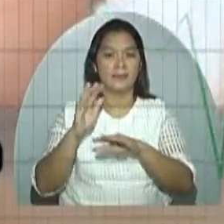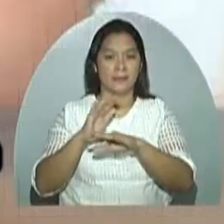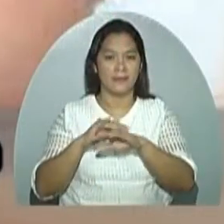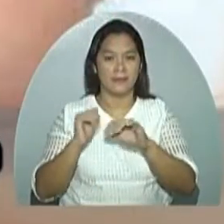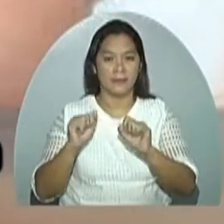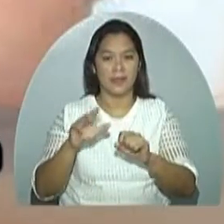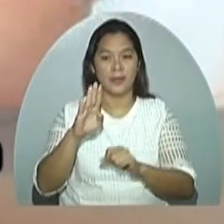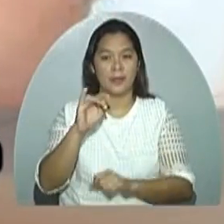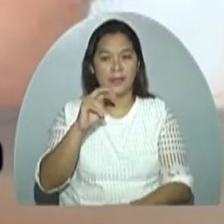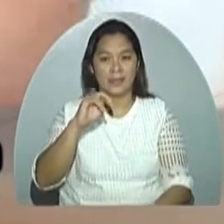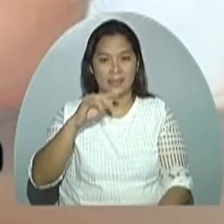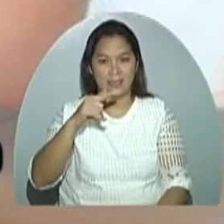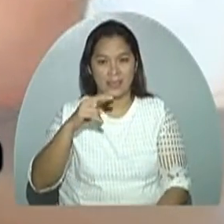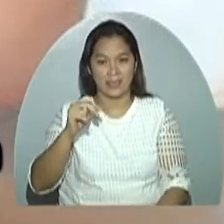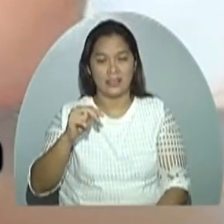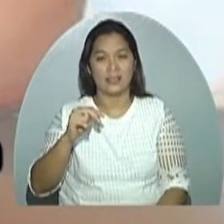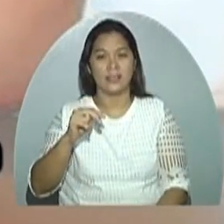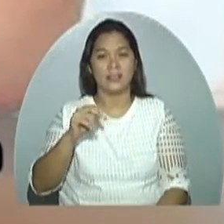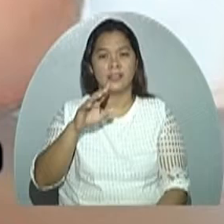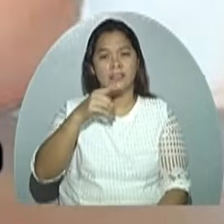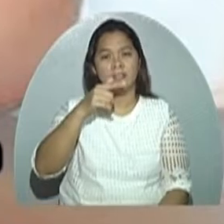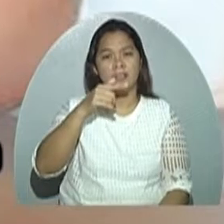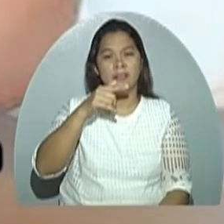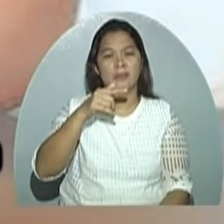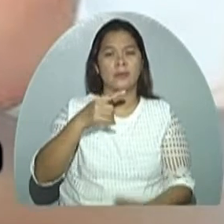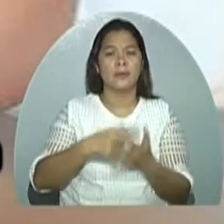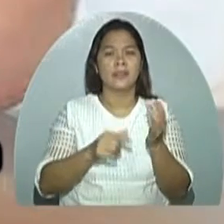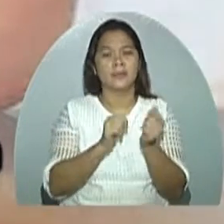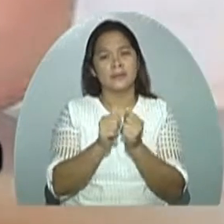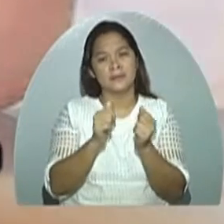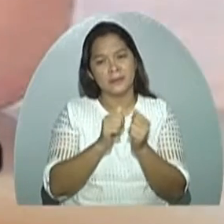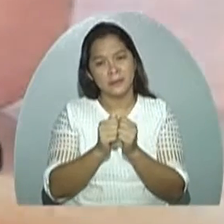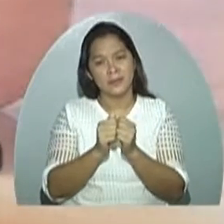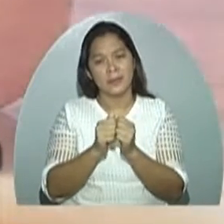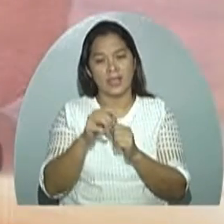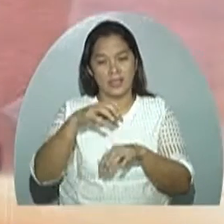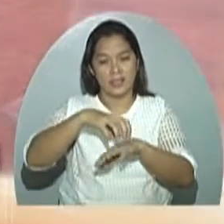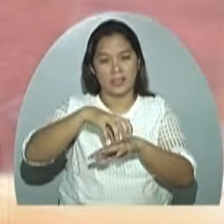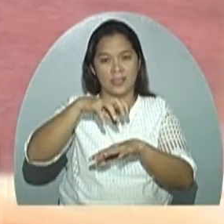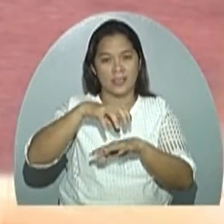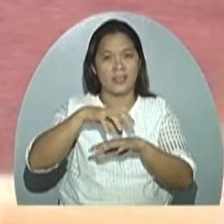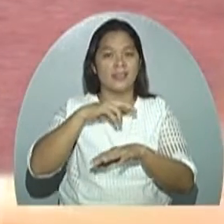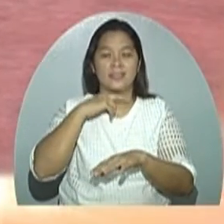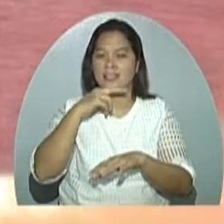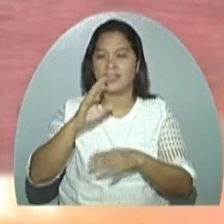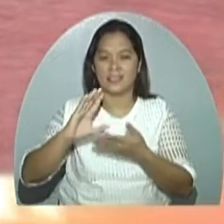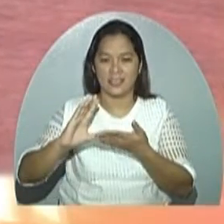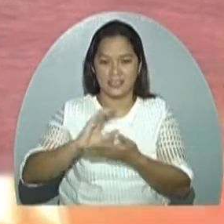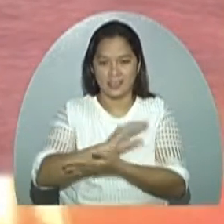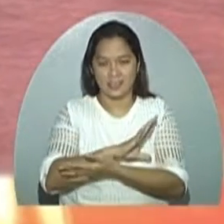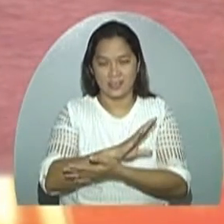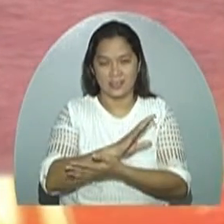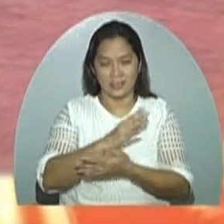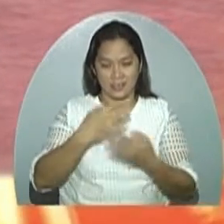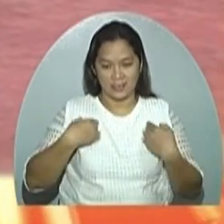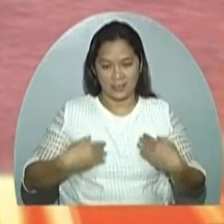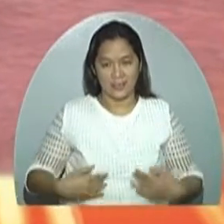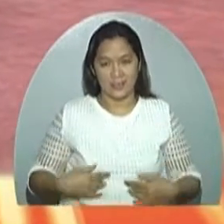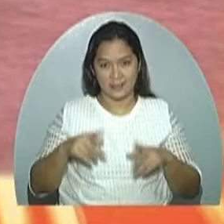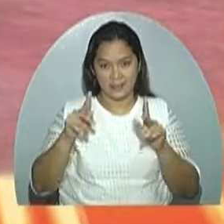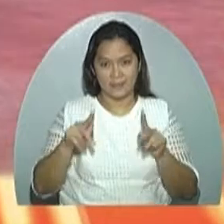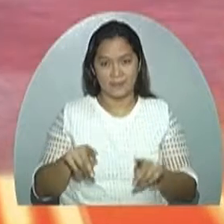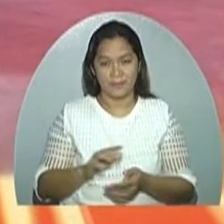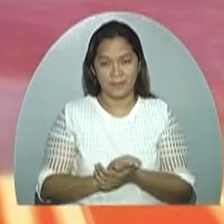May tuturing na benign tumor ang hemangioma. Ang ibig sabihin lang nito, ang tumor na ito ay hindi cancer sa katawan ng